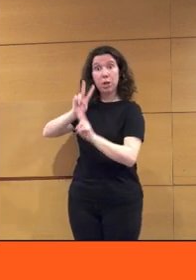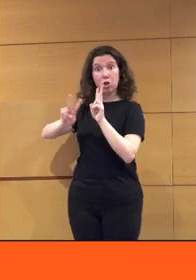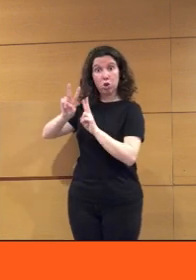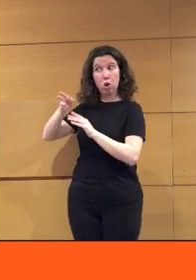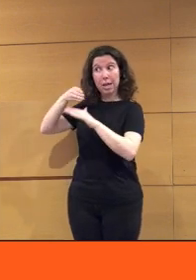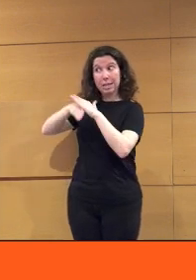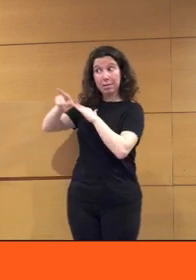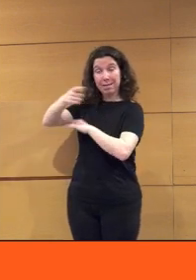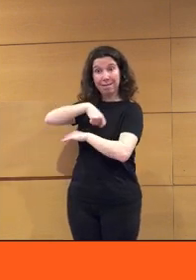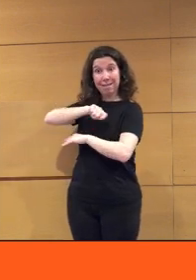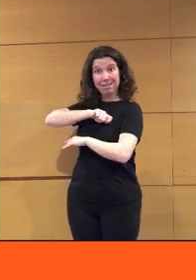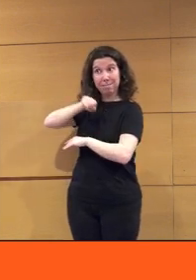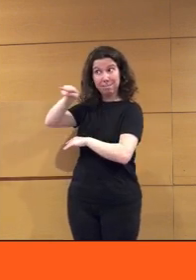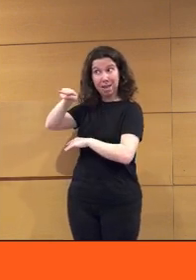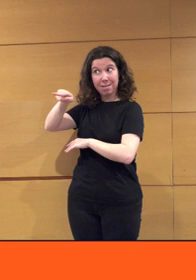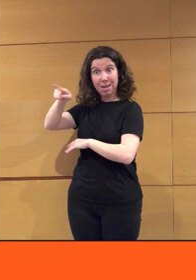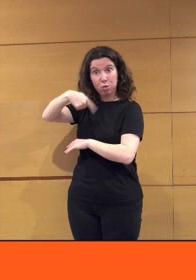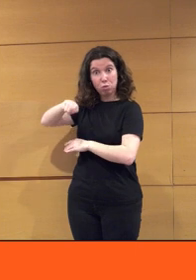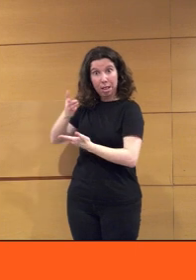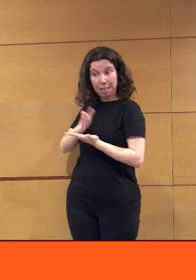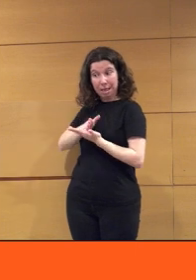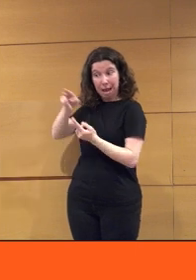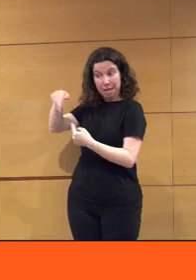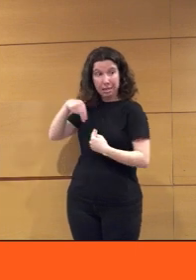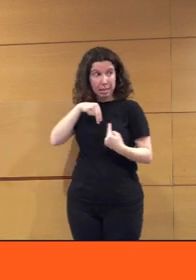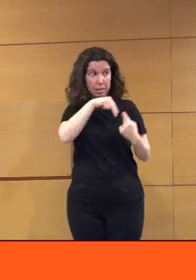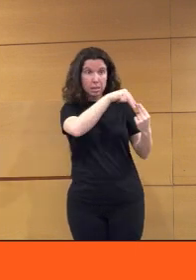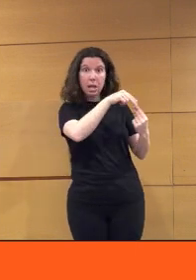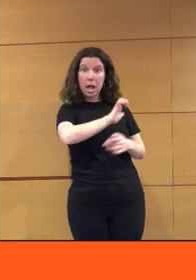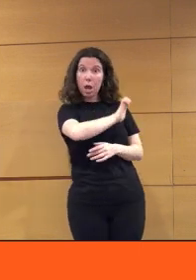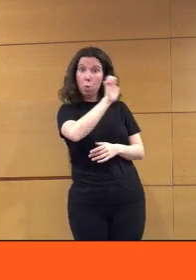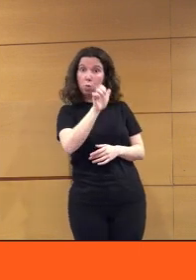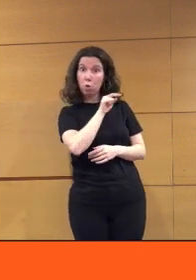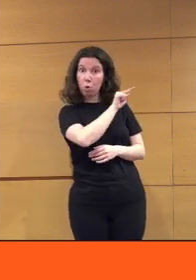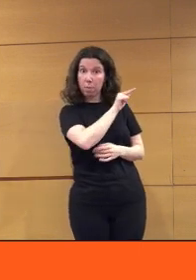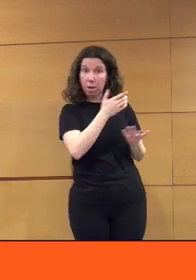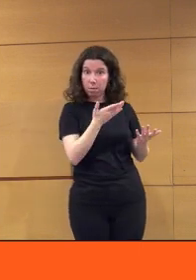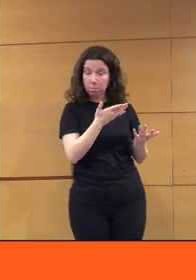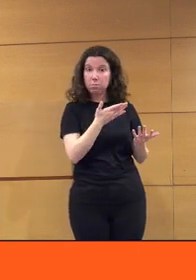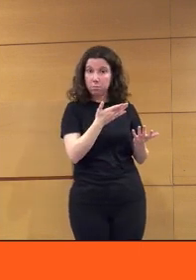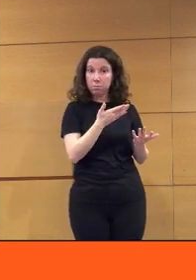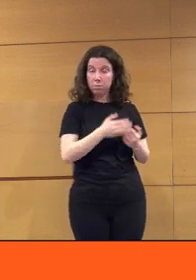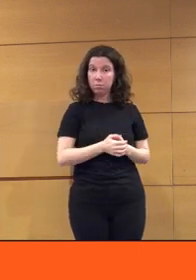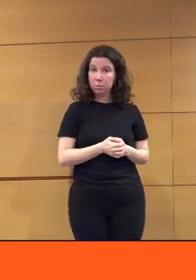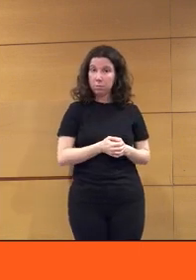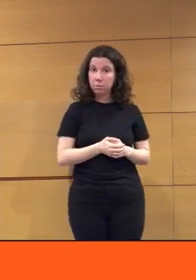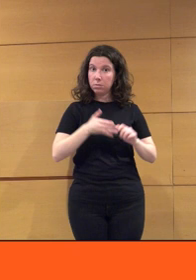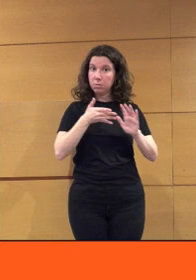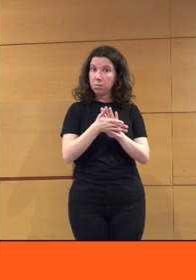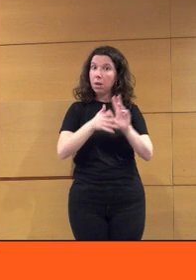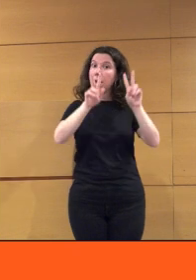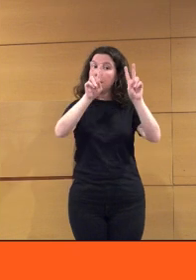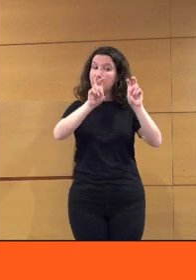l'Estat espanyol, que és l'interlocutor en la Unió Europea, precisament pel compliment, per revisar el compliment de tots els